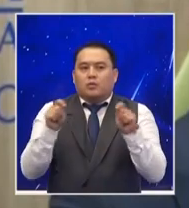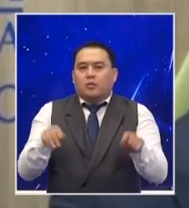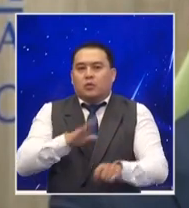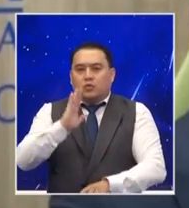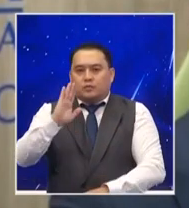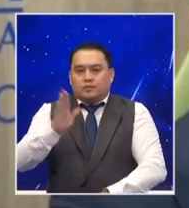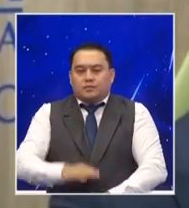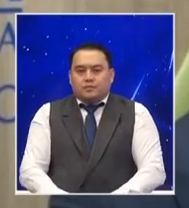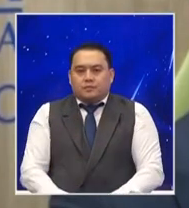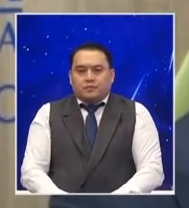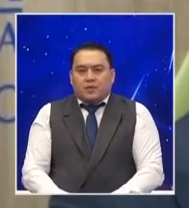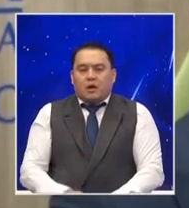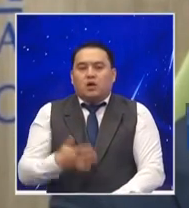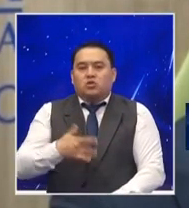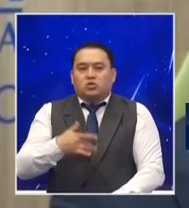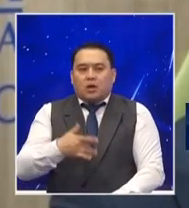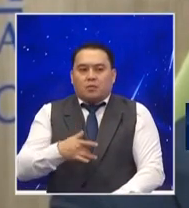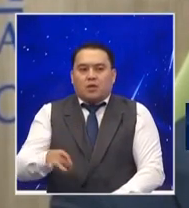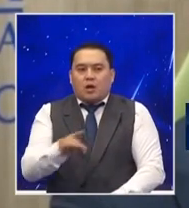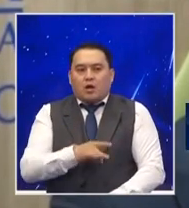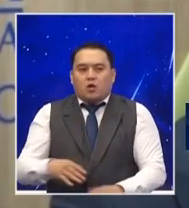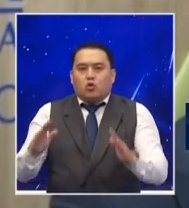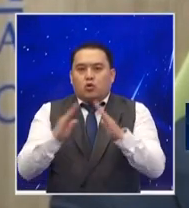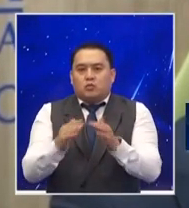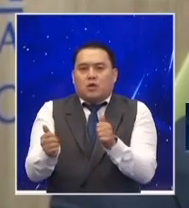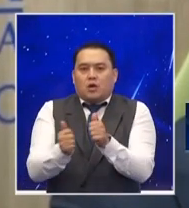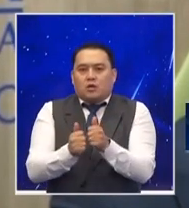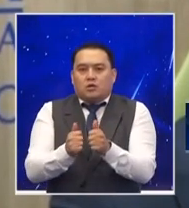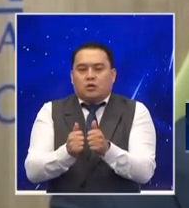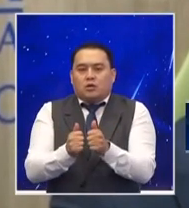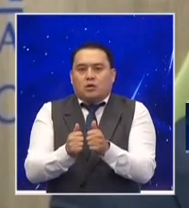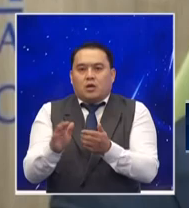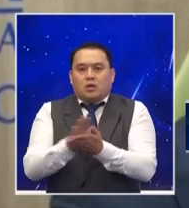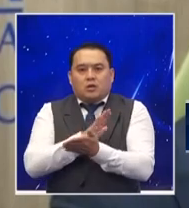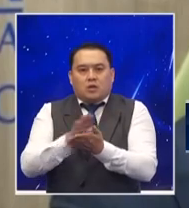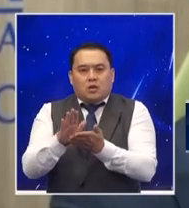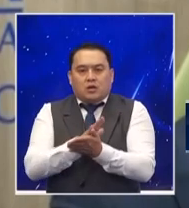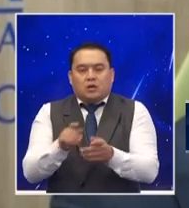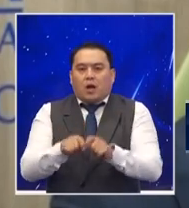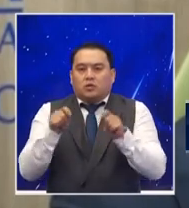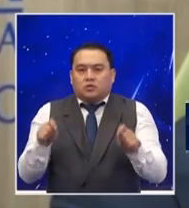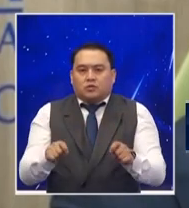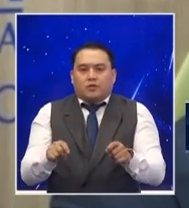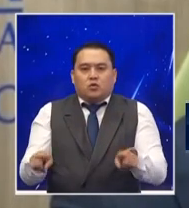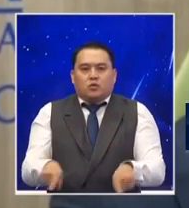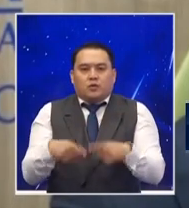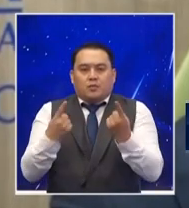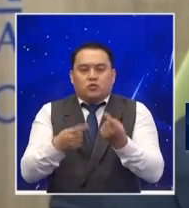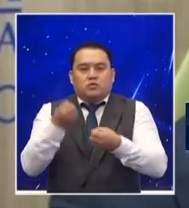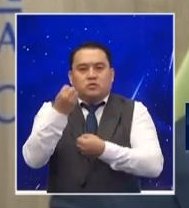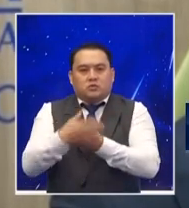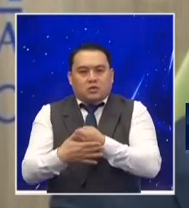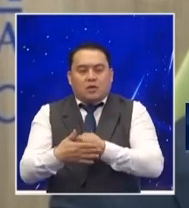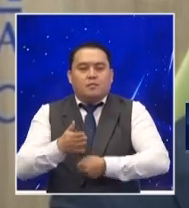Жамбыл ауданымызда, Ұзынағаш ауылымызда, үйіміздің қасында су тегін оңалту орталығы ашылып отыр. Үздіксіз